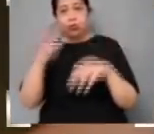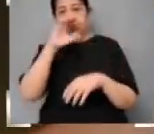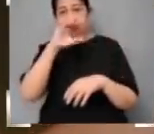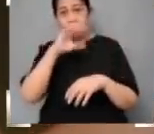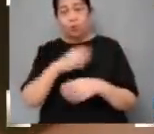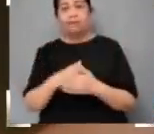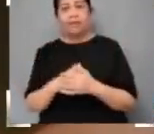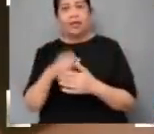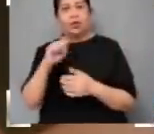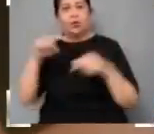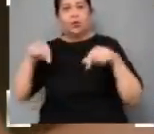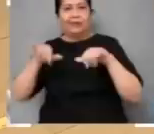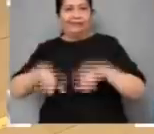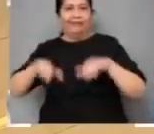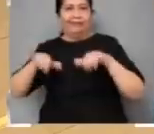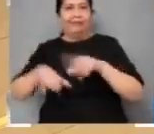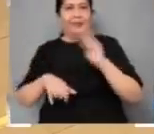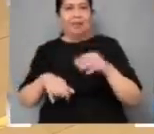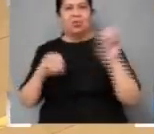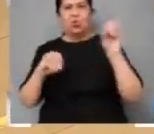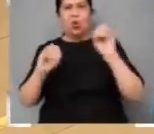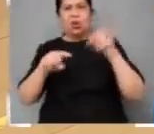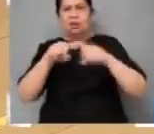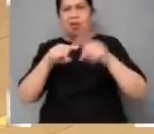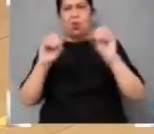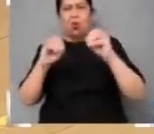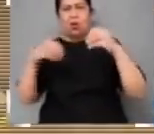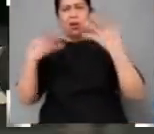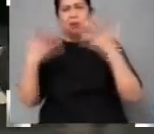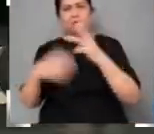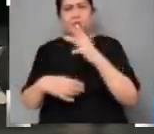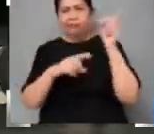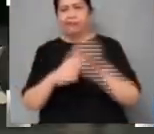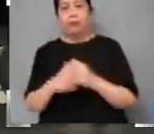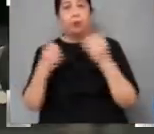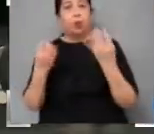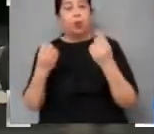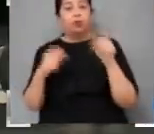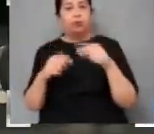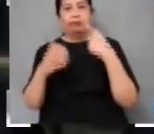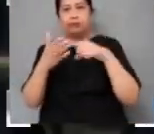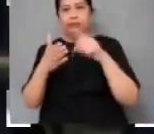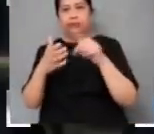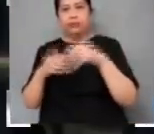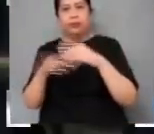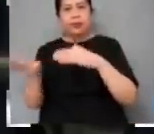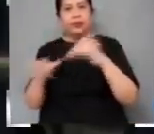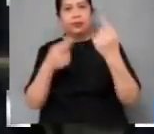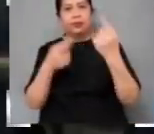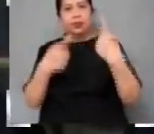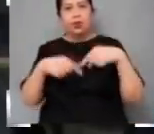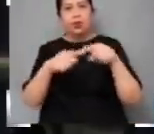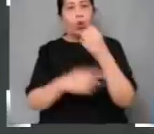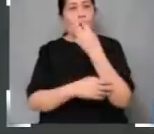kami. Walang ilaw, walang tubig din eh. Mas dumami rin ang tao sa check-in counters na mga paalis sa papuntang Hong Kong, Abu